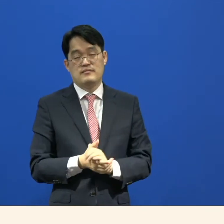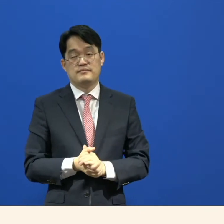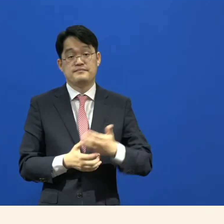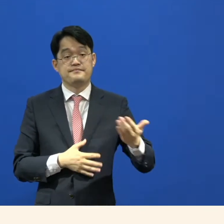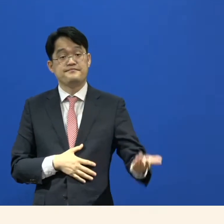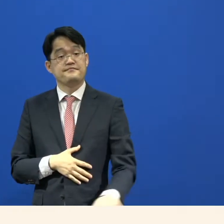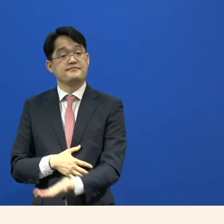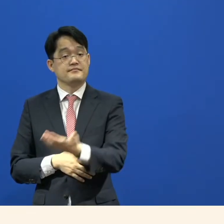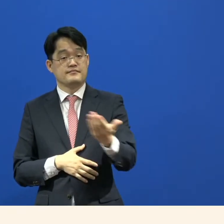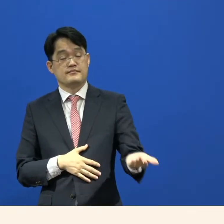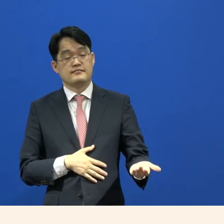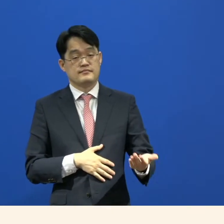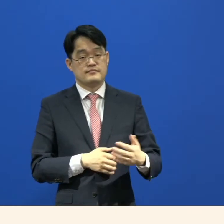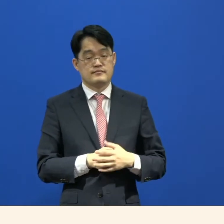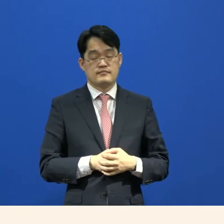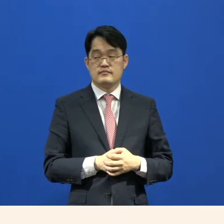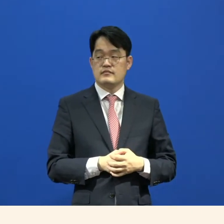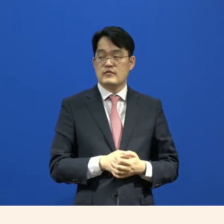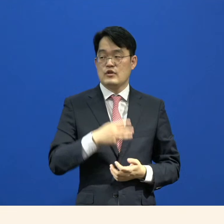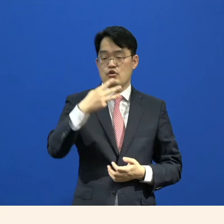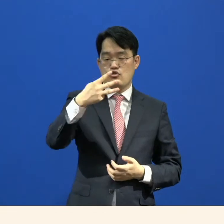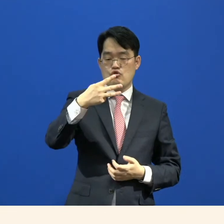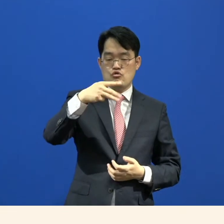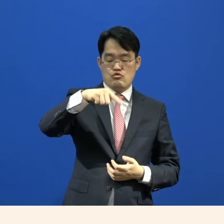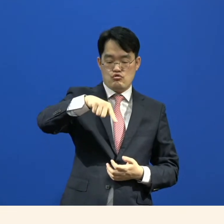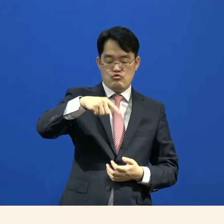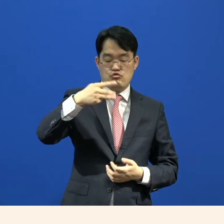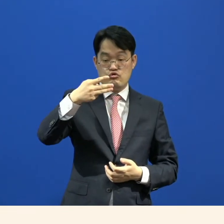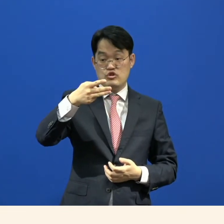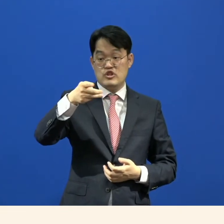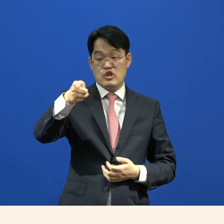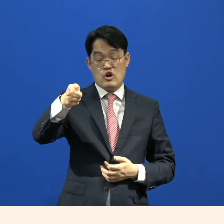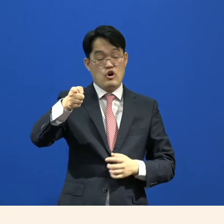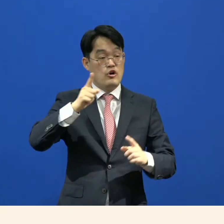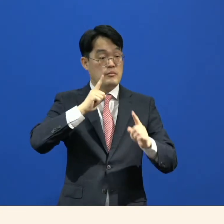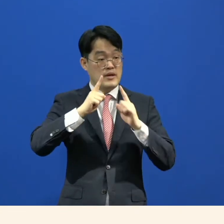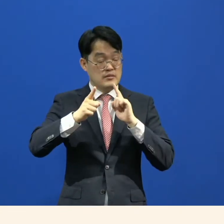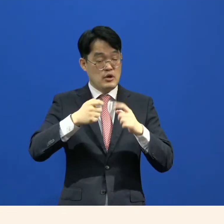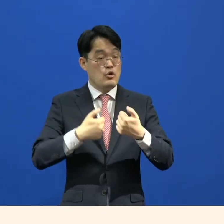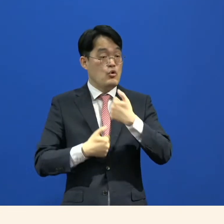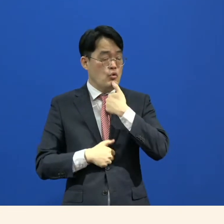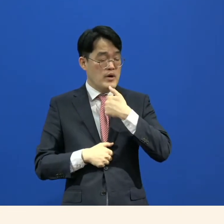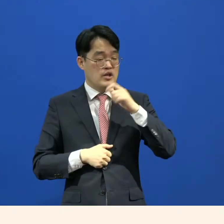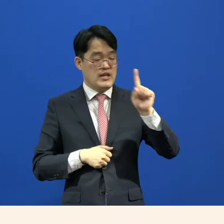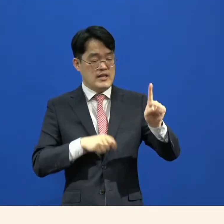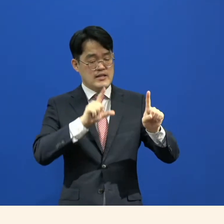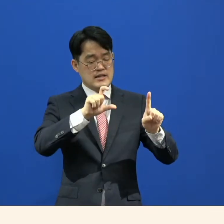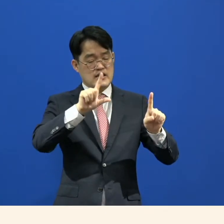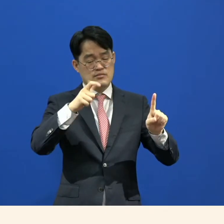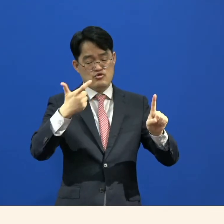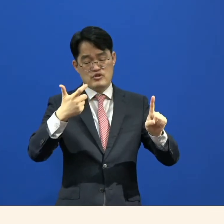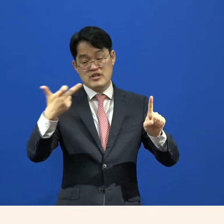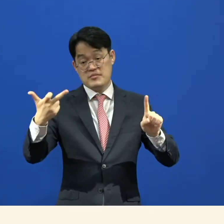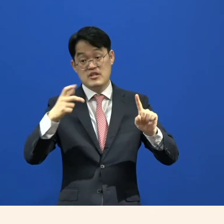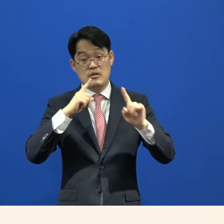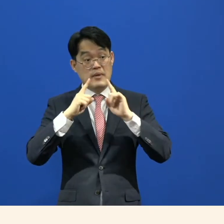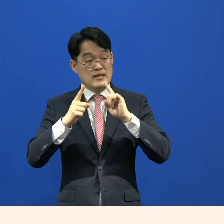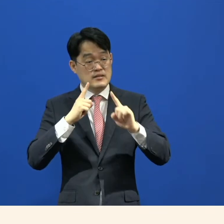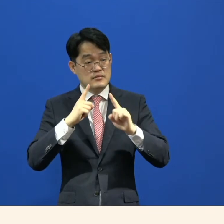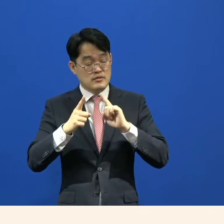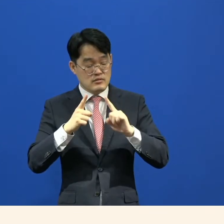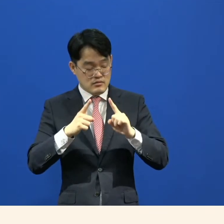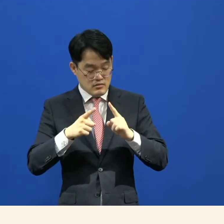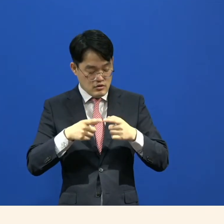여러분, 마틴 루터가 이 로마서 1장 16, 17절을 깨닫고 미친 거 아니에요, 여러분? 그렇게 인간적인 노력으로 하나님